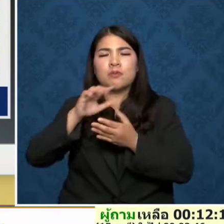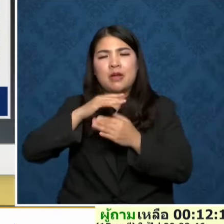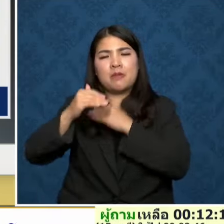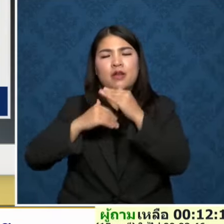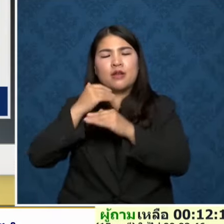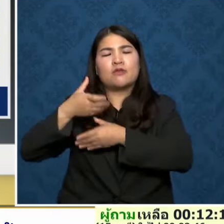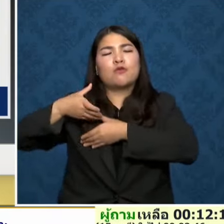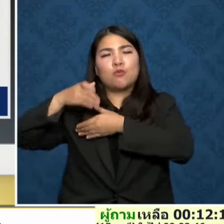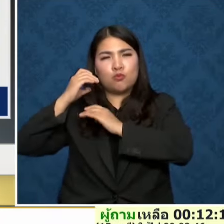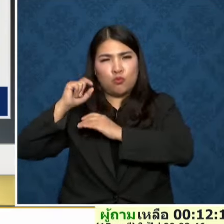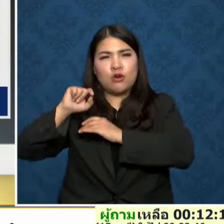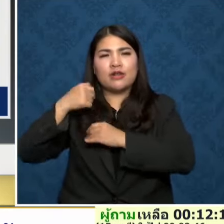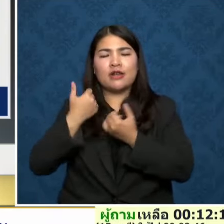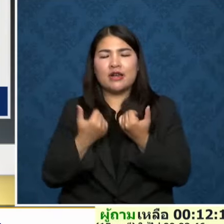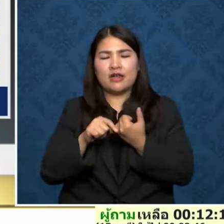ณ